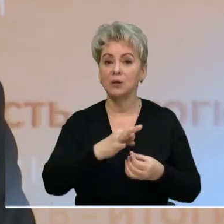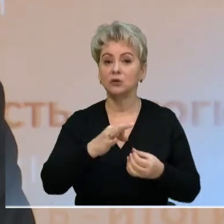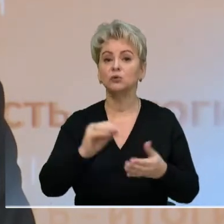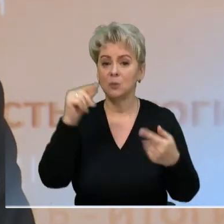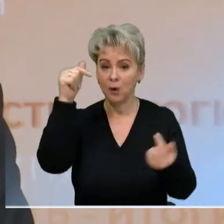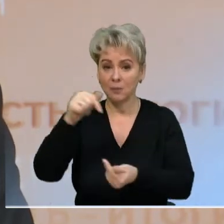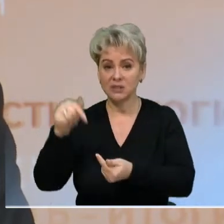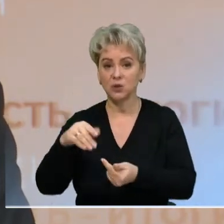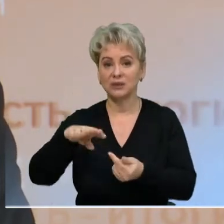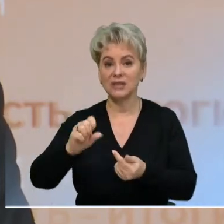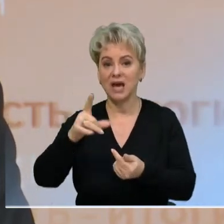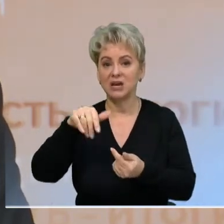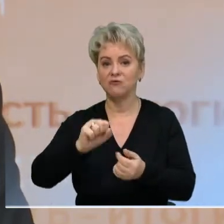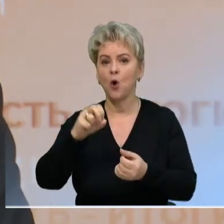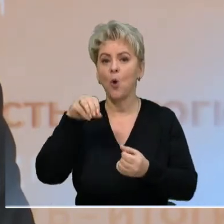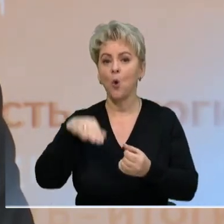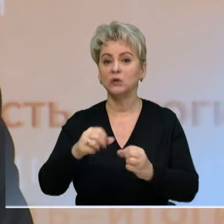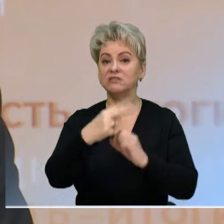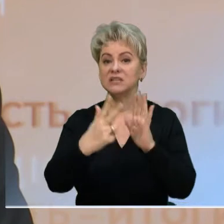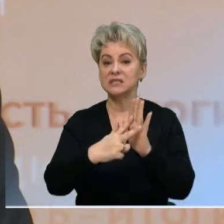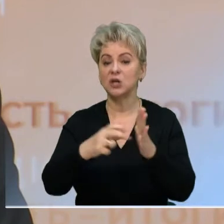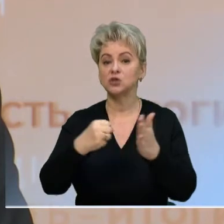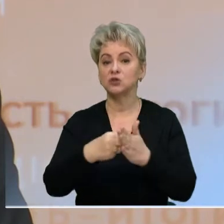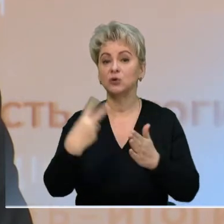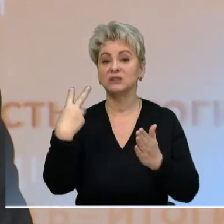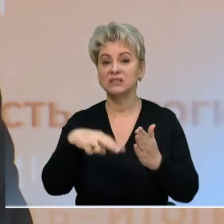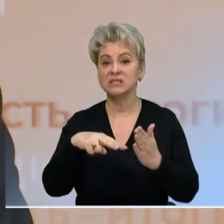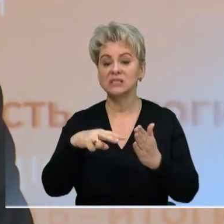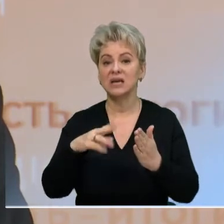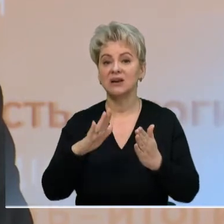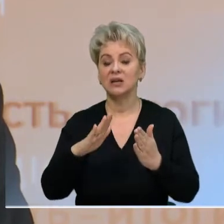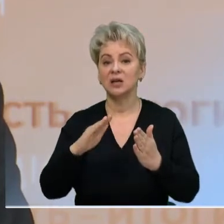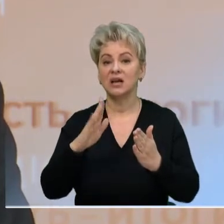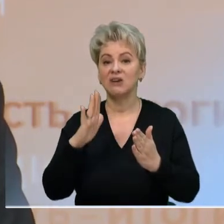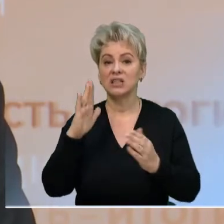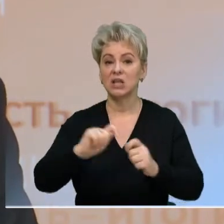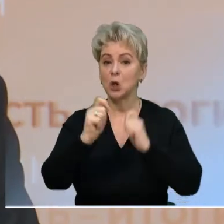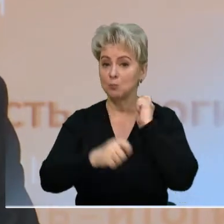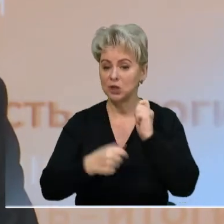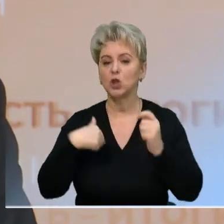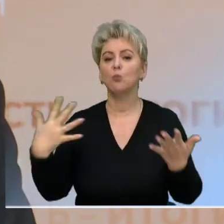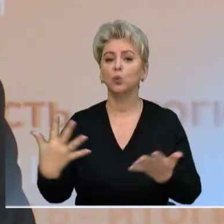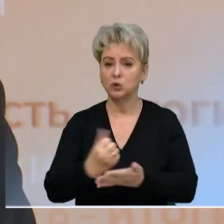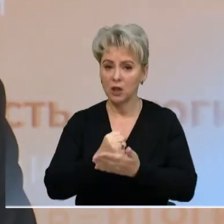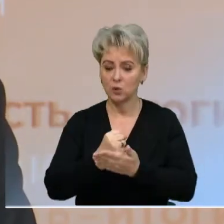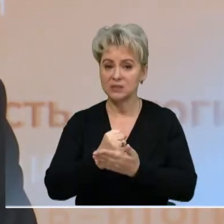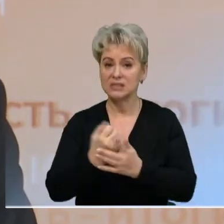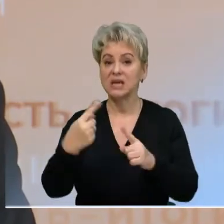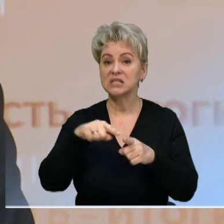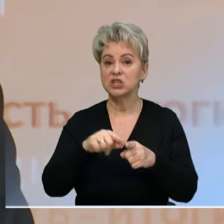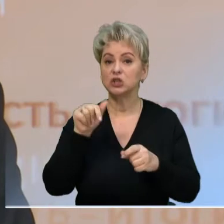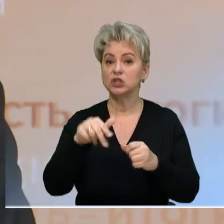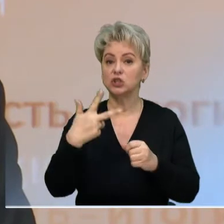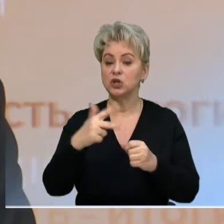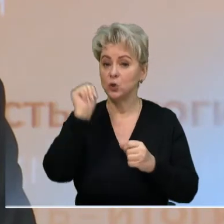тариф от 18 до 20 рублей за квадратный метр. Нам удалось за эти